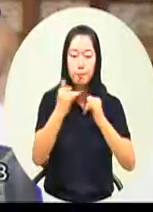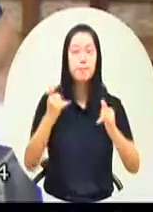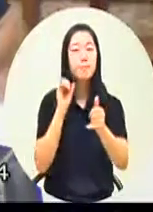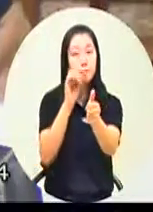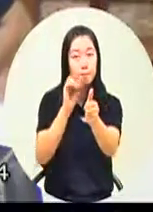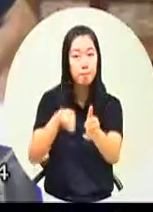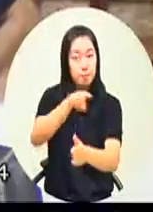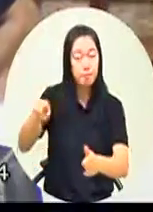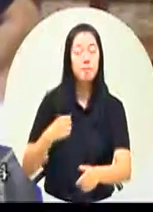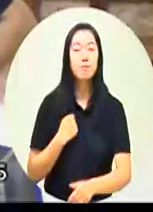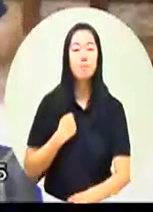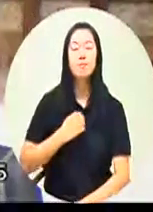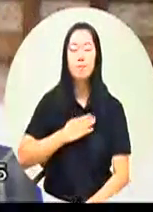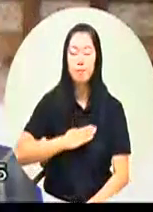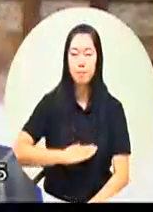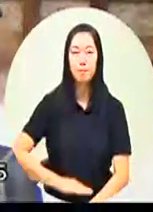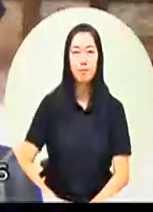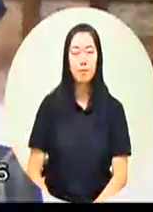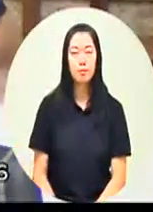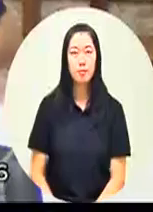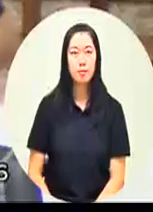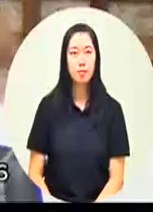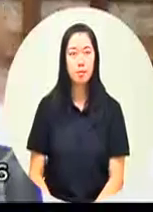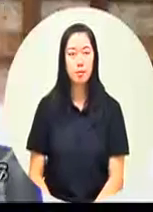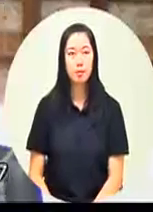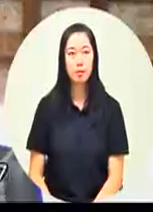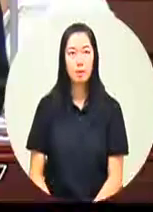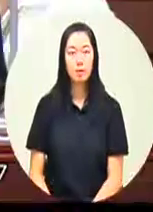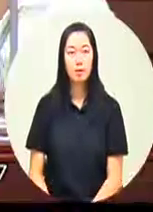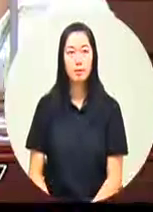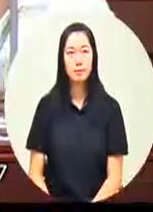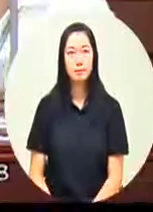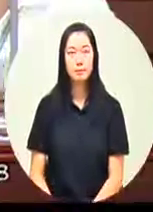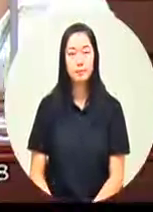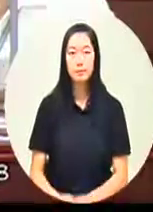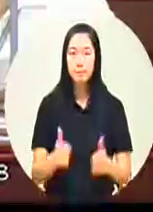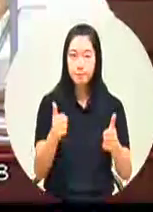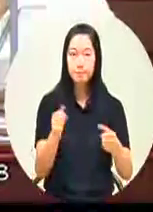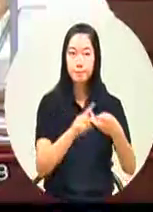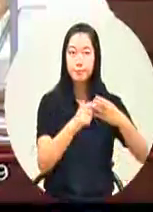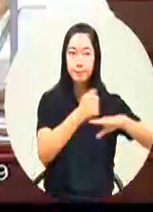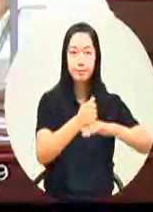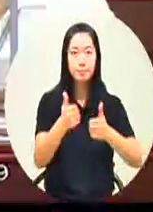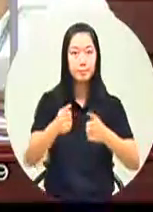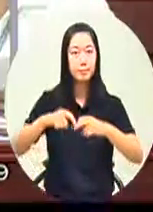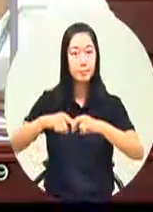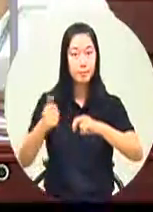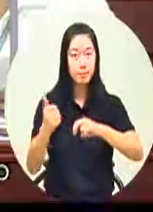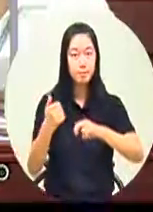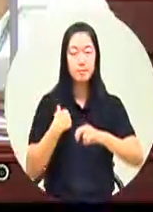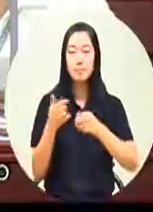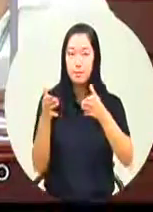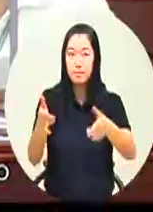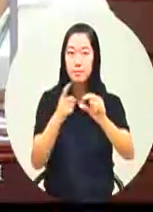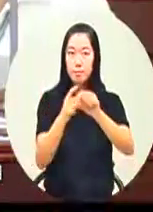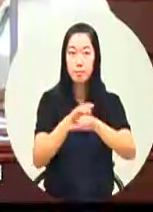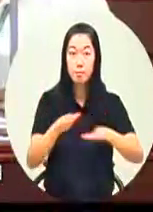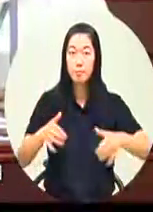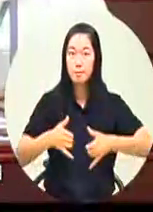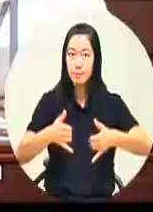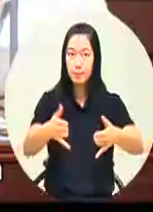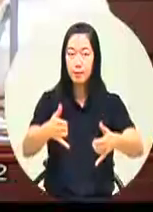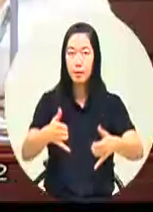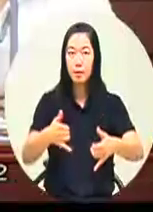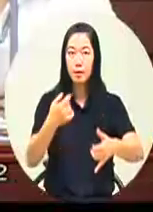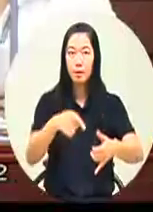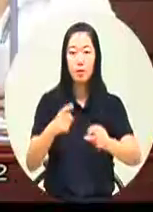市民朋友安心了以上请局长答复，谢谢。 陈局长请答复。 好，谢谢主席，谢谢李议员对于我们中安路